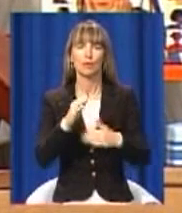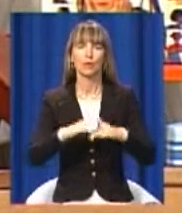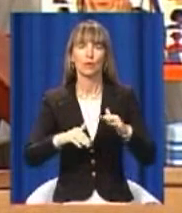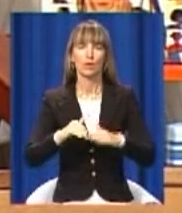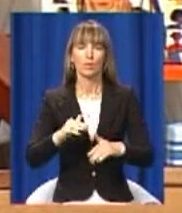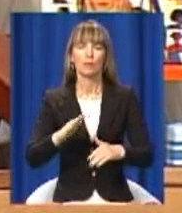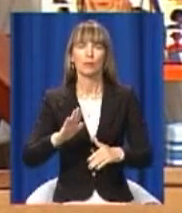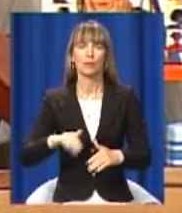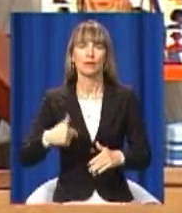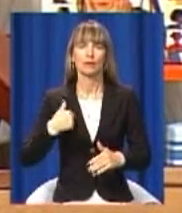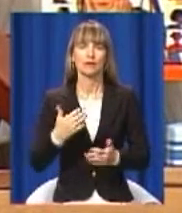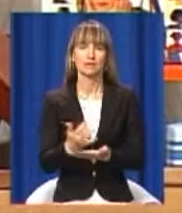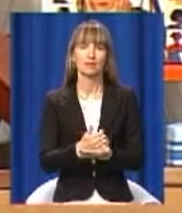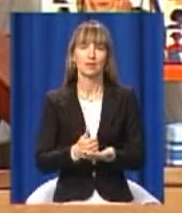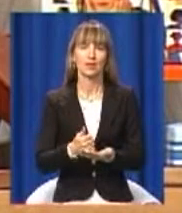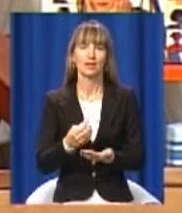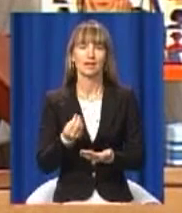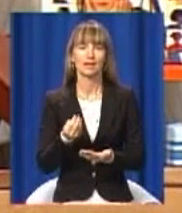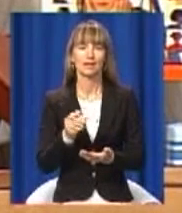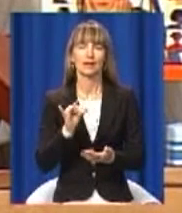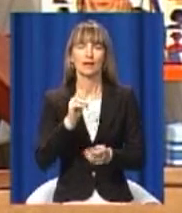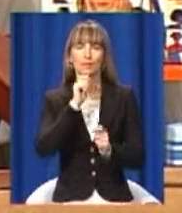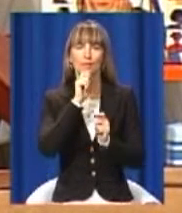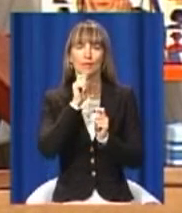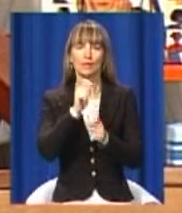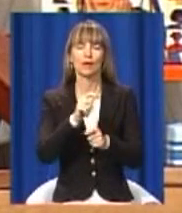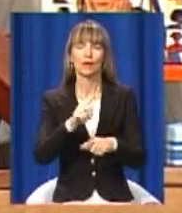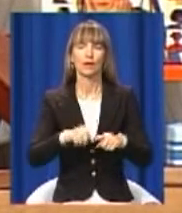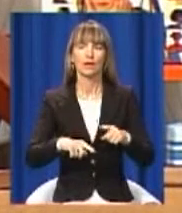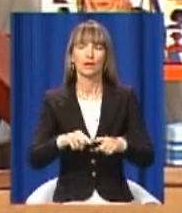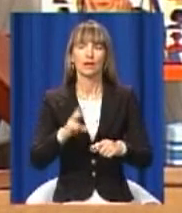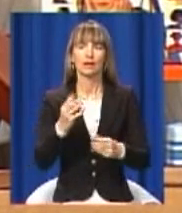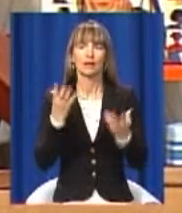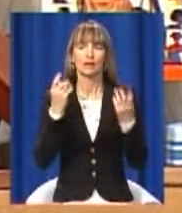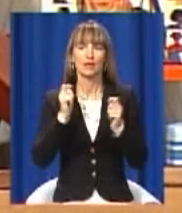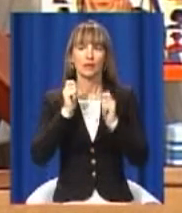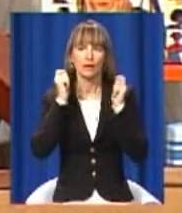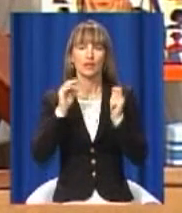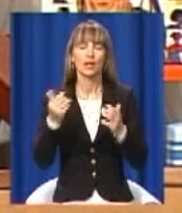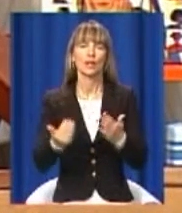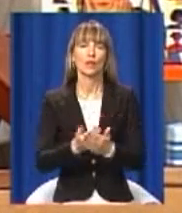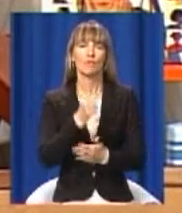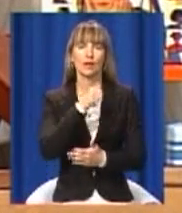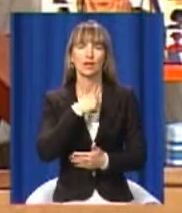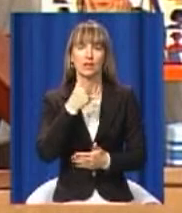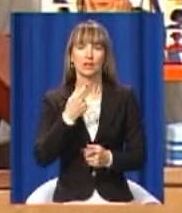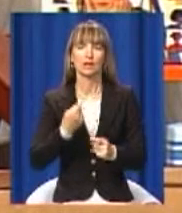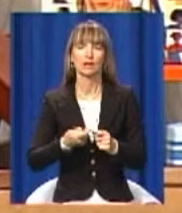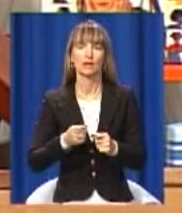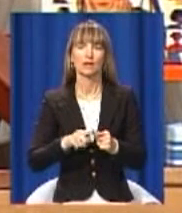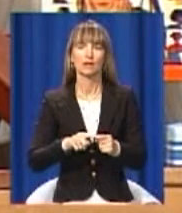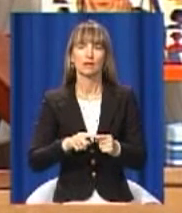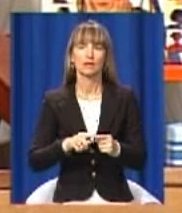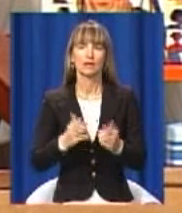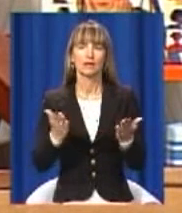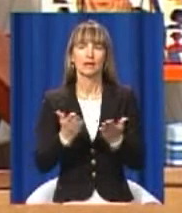потім я збирала гроші та купувала своїм батькам. Найчастіше на день народження та на Новий рік. Це найчастіше